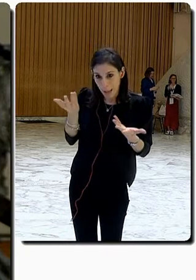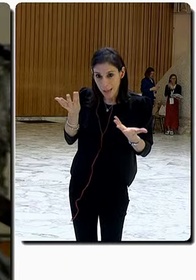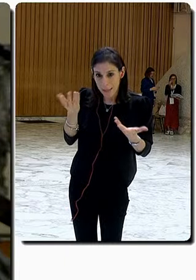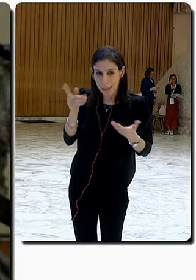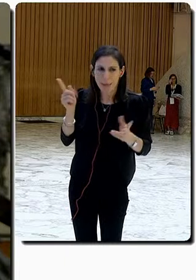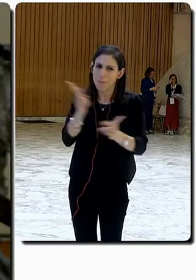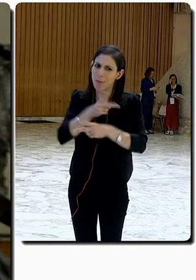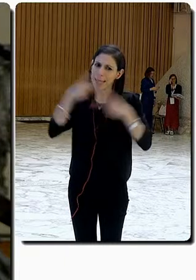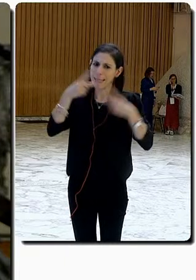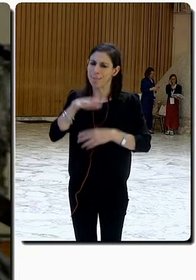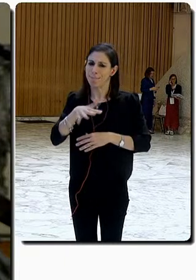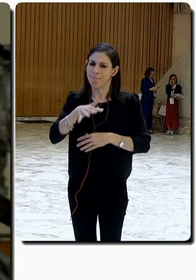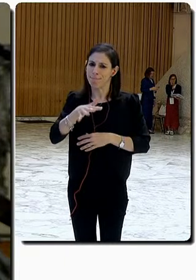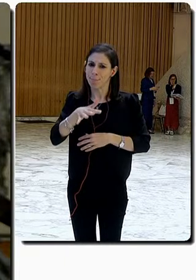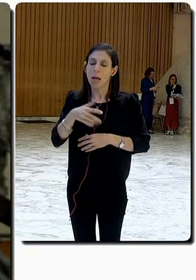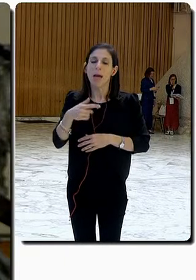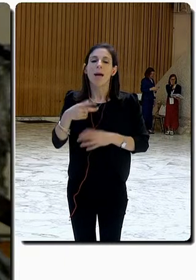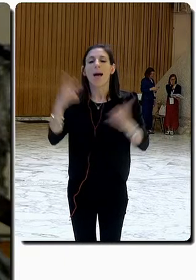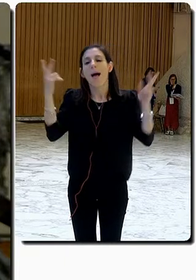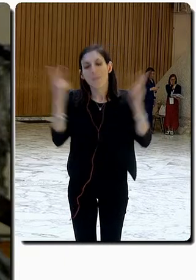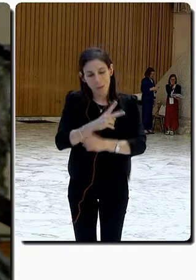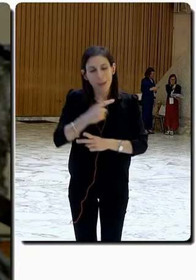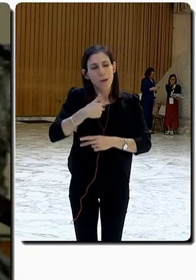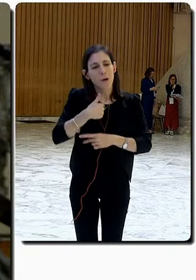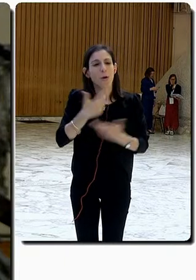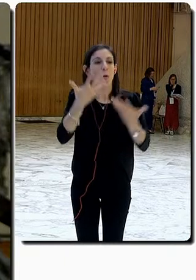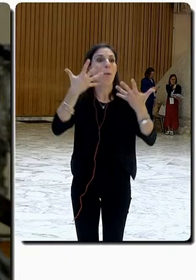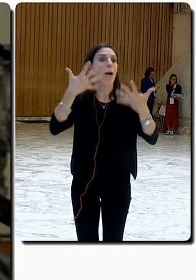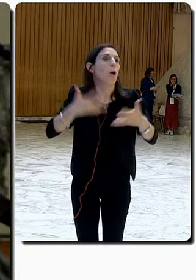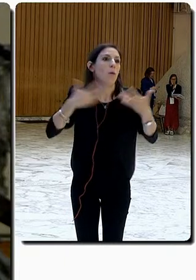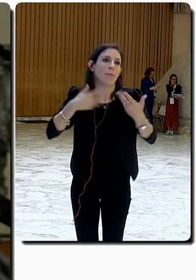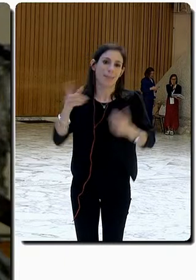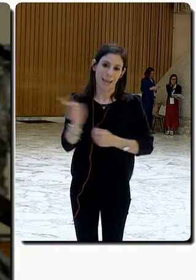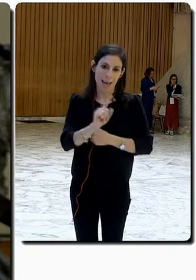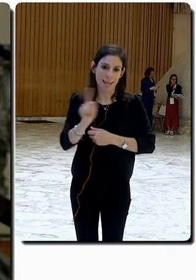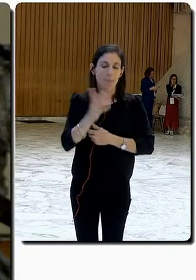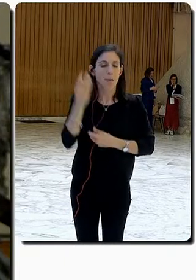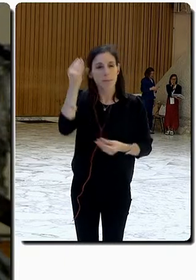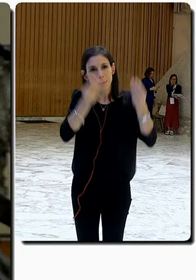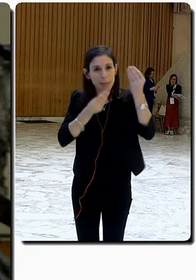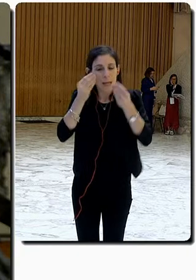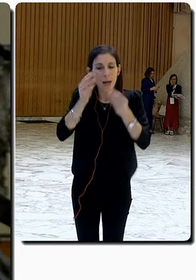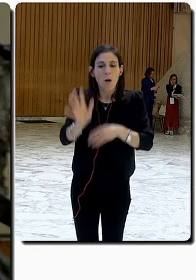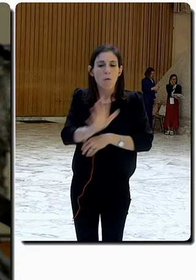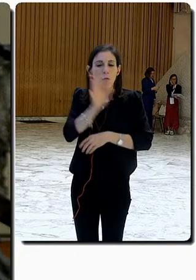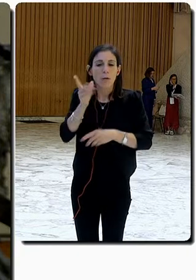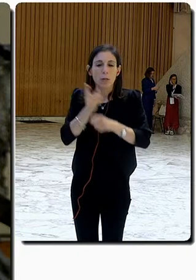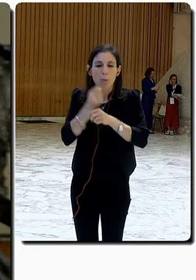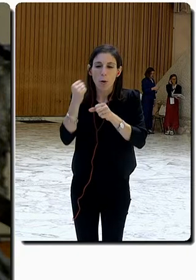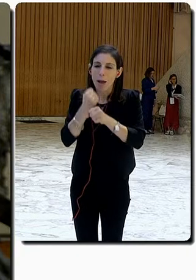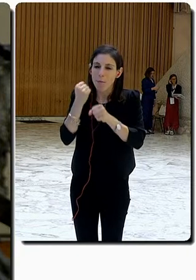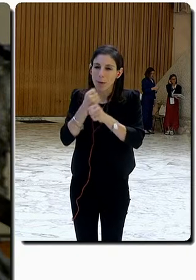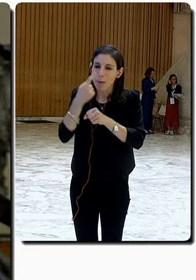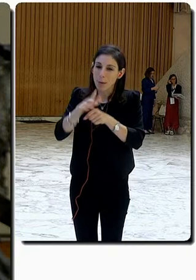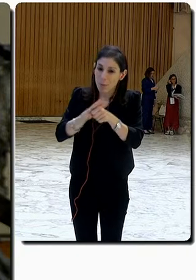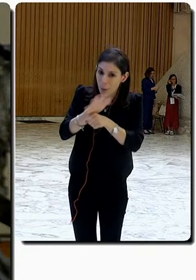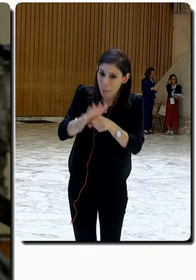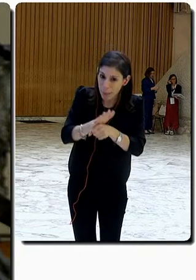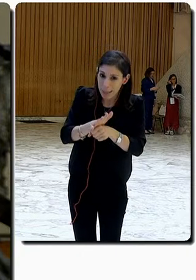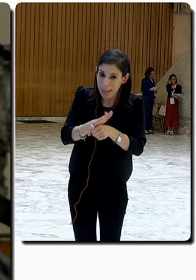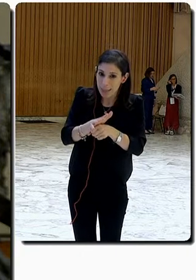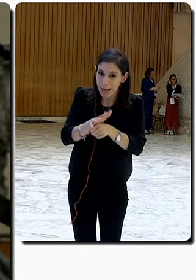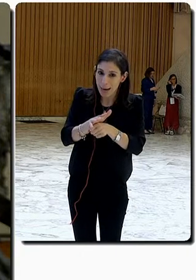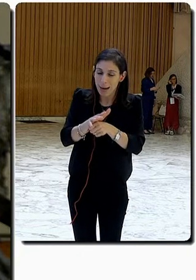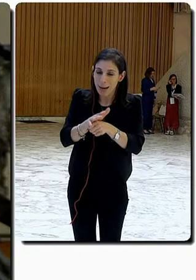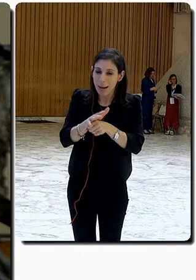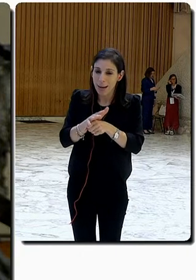Oui, je n'ai pas adhéré, mais je me disais que c'est plutôt le moment de travailler pour le développement familial. Et voilà qu'il